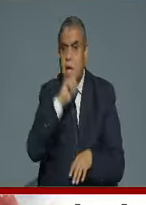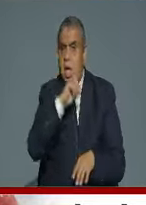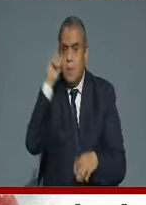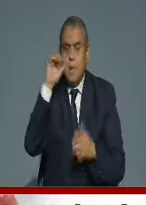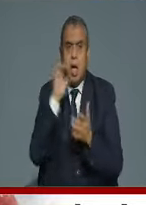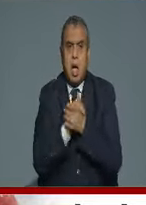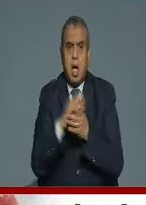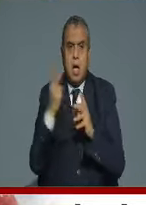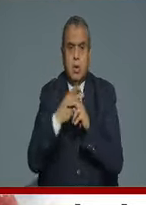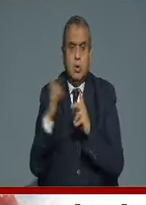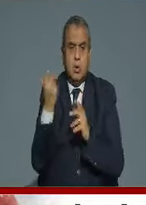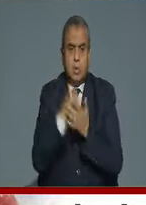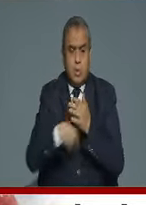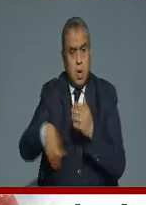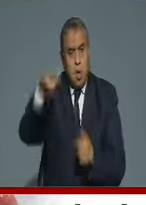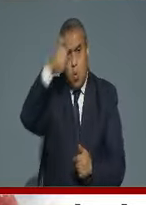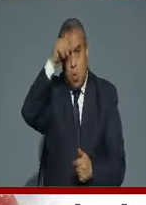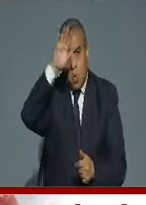وعلى رأسهم